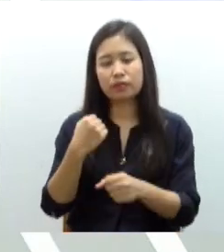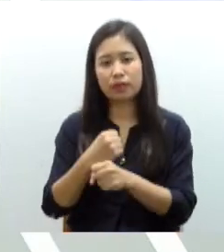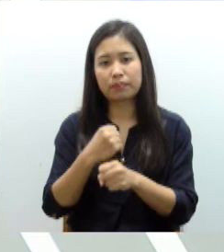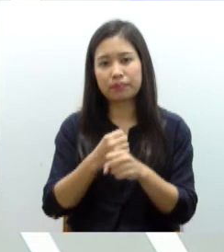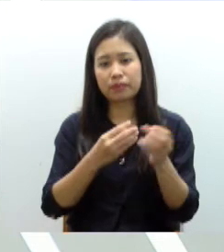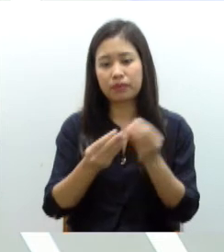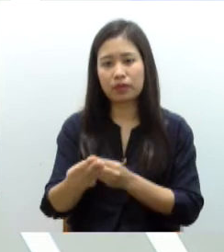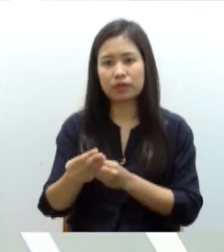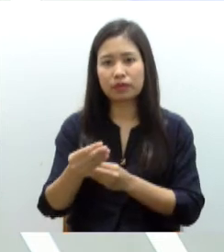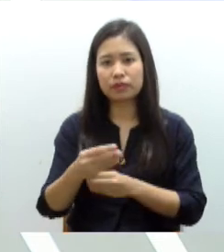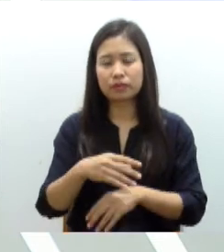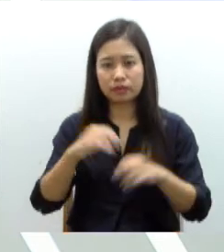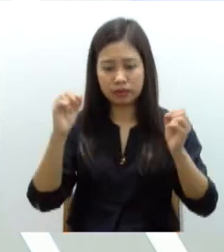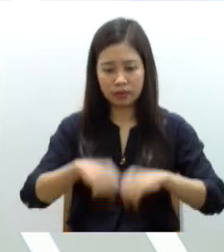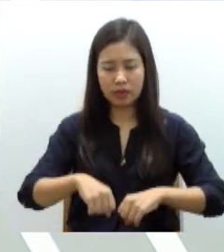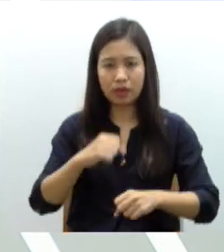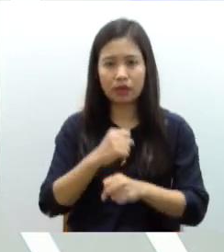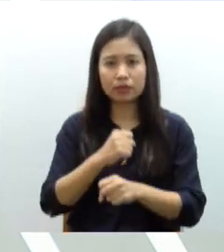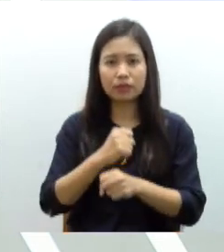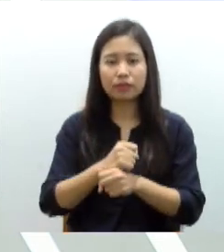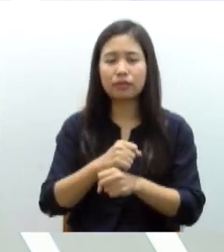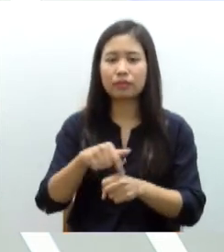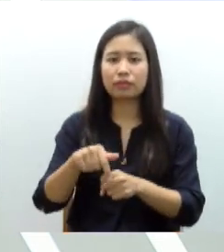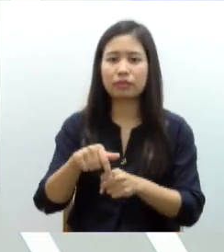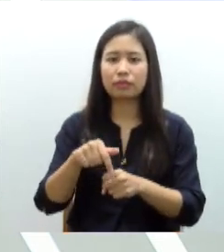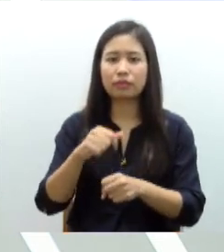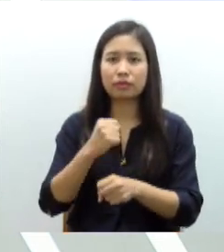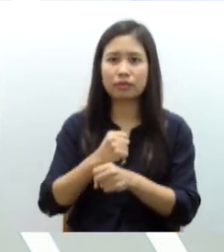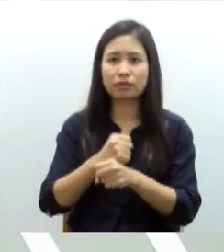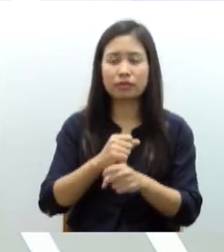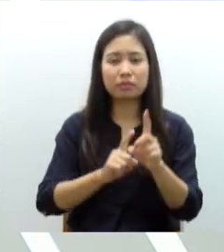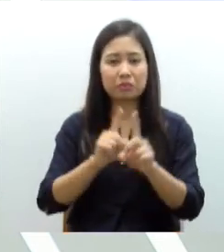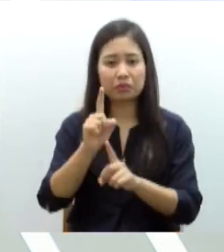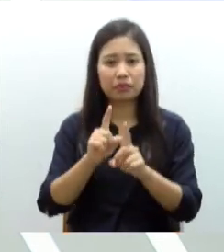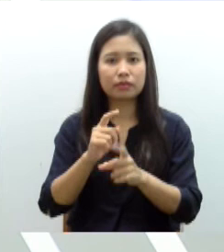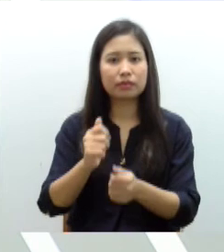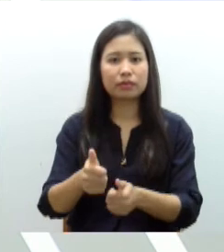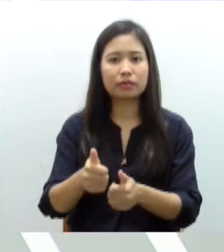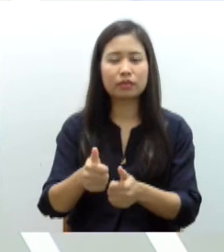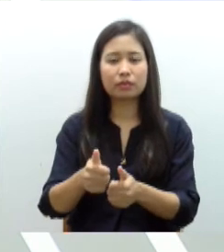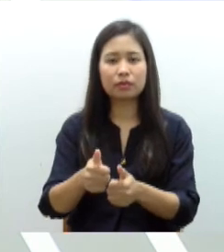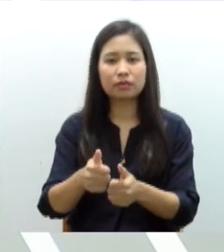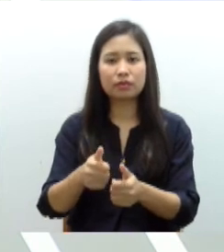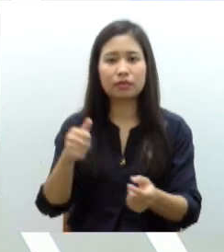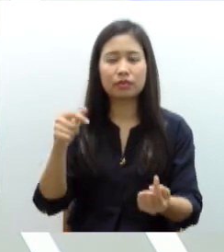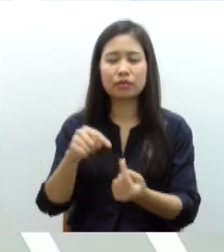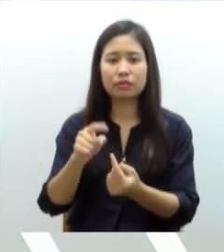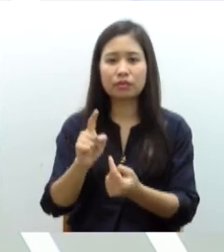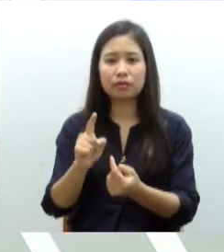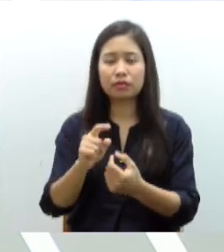ออะไรแล้วคุณสามารถที่จะประเมินผ่านมือถือของคุณได้เลย ครับ สิ่งนี้คือสิ่งที่เราปรับเปลี่ยนแล้